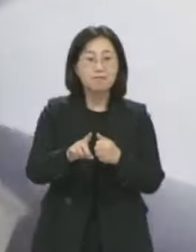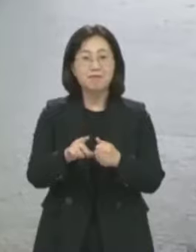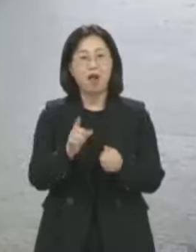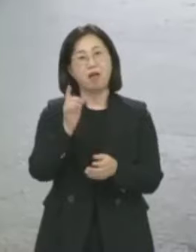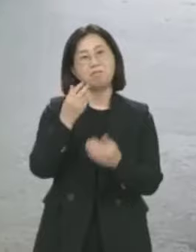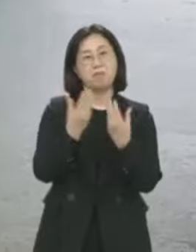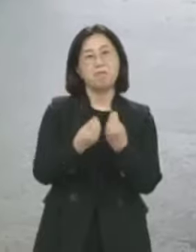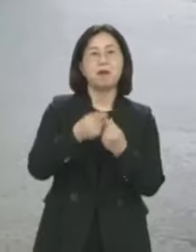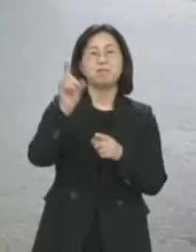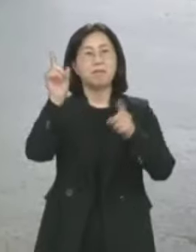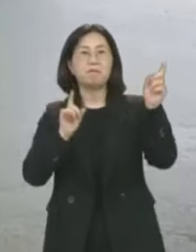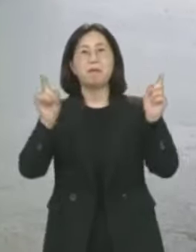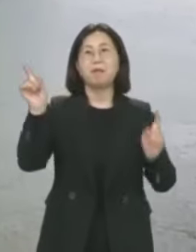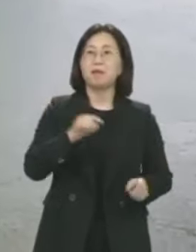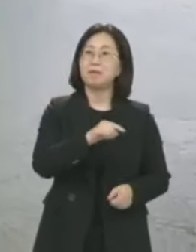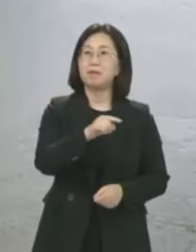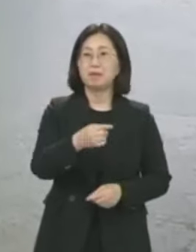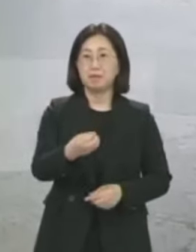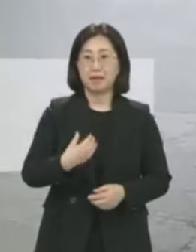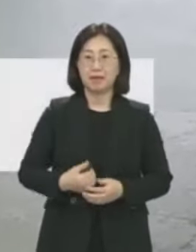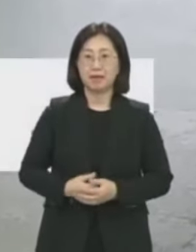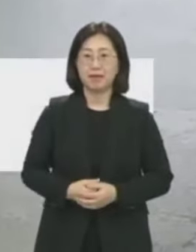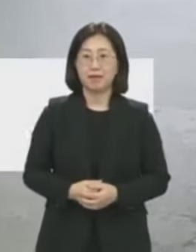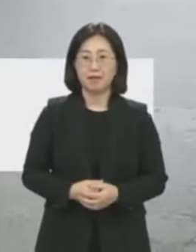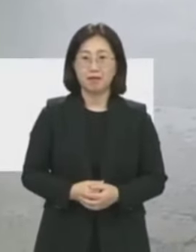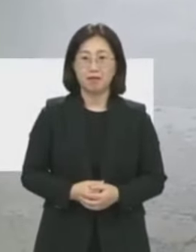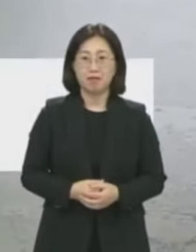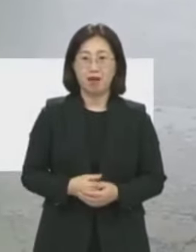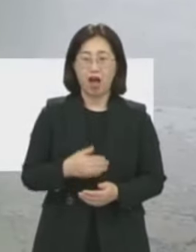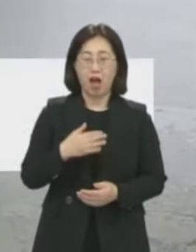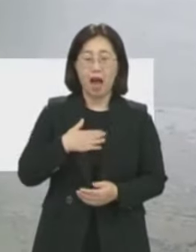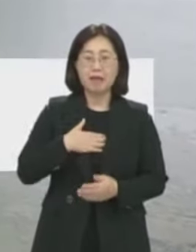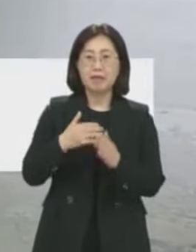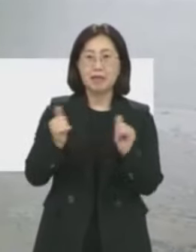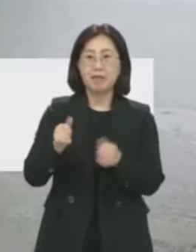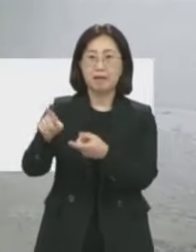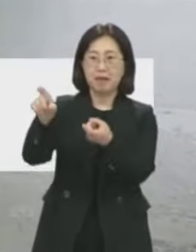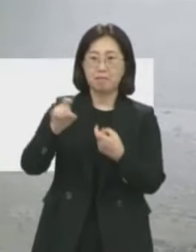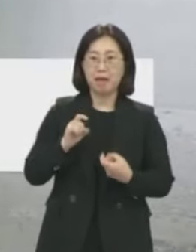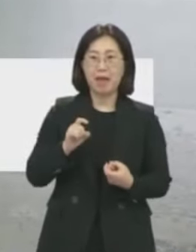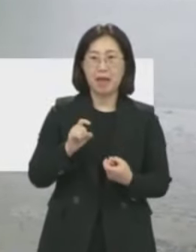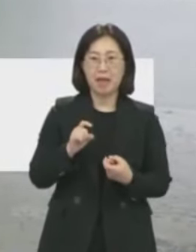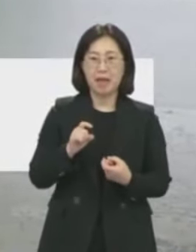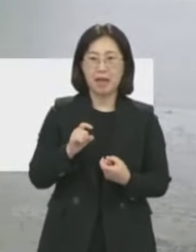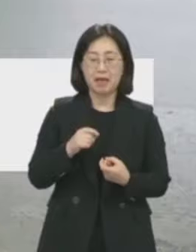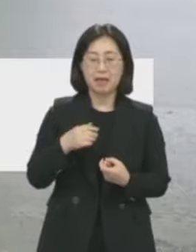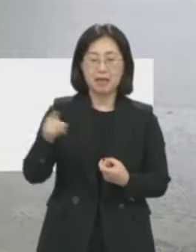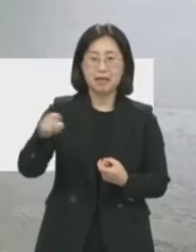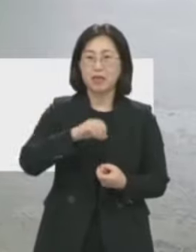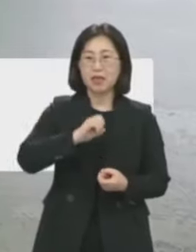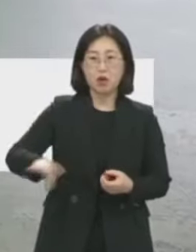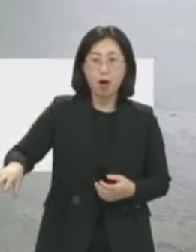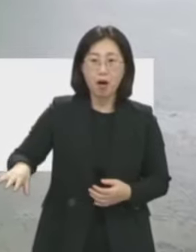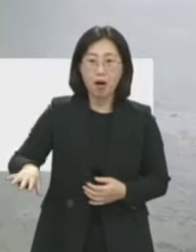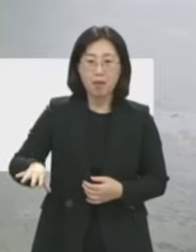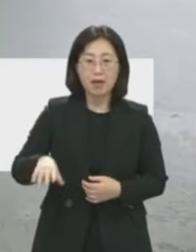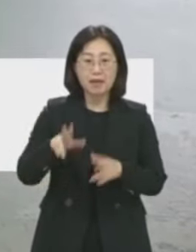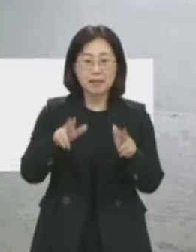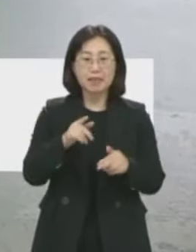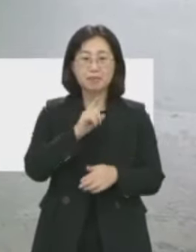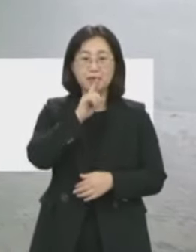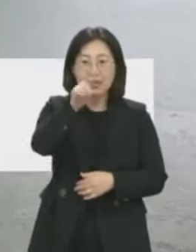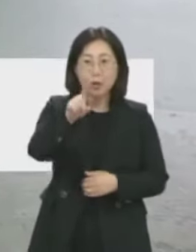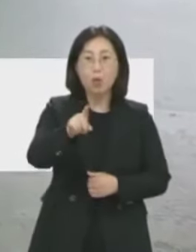바쁩니다. 아니, 이거는 지인한테 이제 받아서 이제 제가 갖고 있는 게. 이거 잃어버렸다고 지금